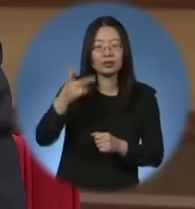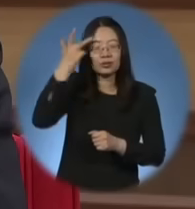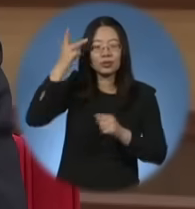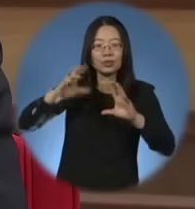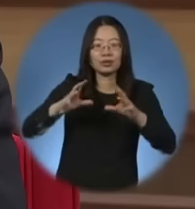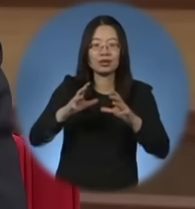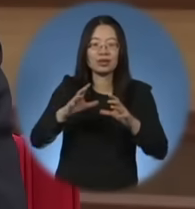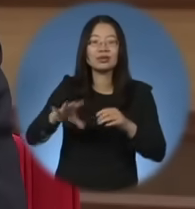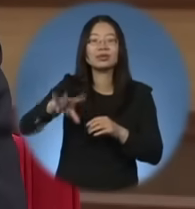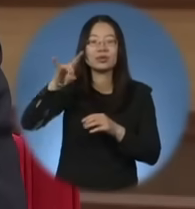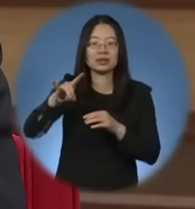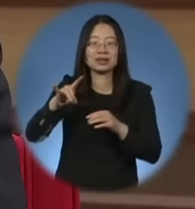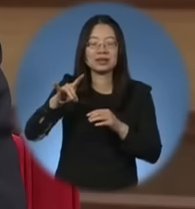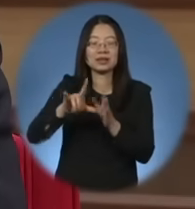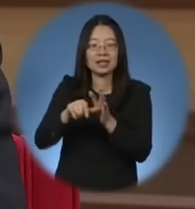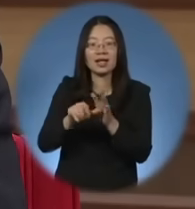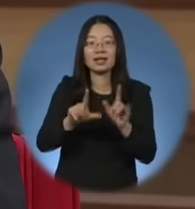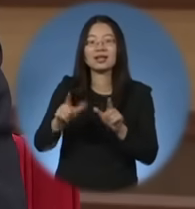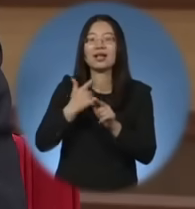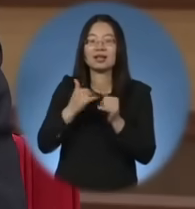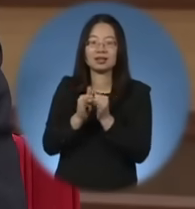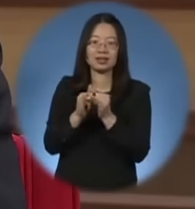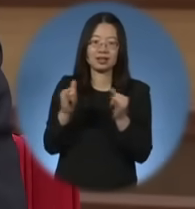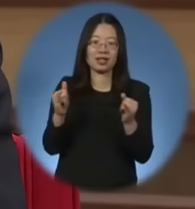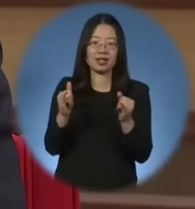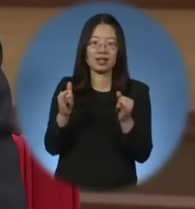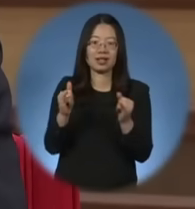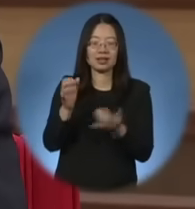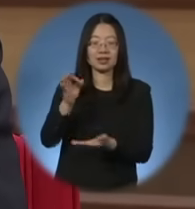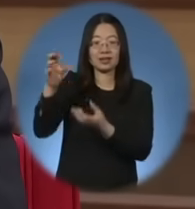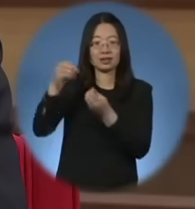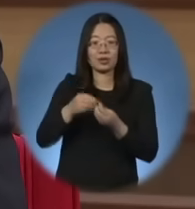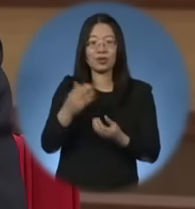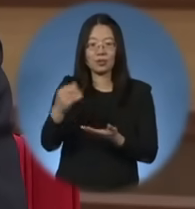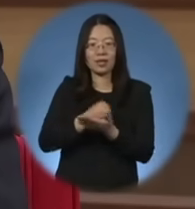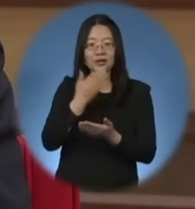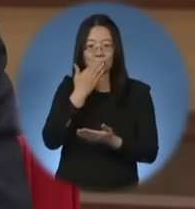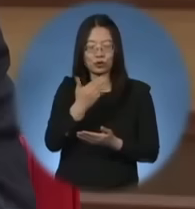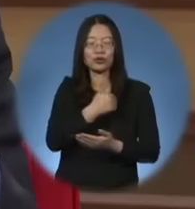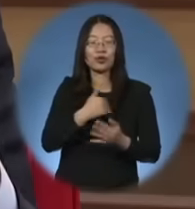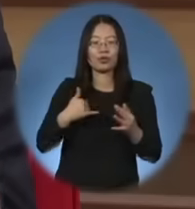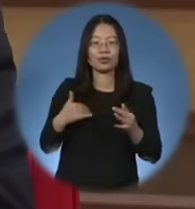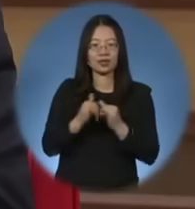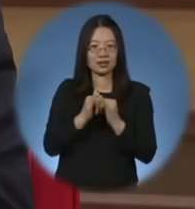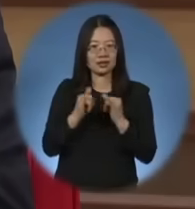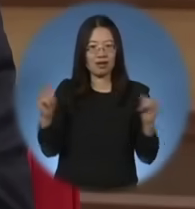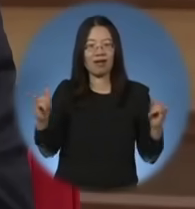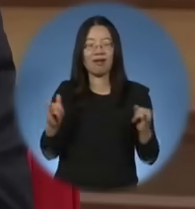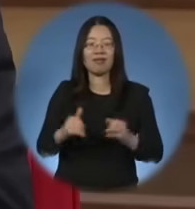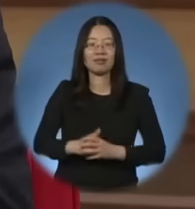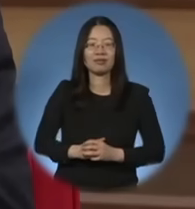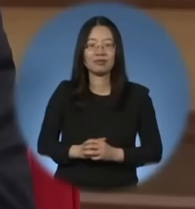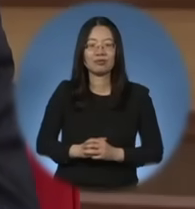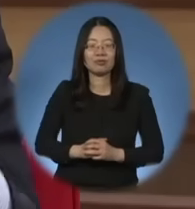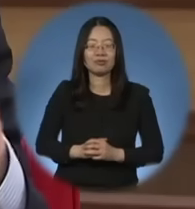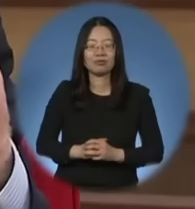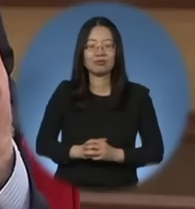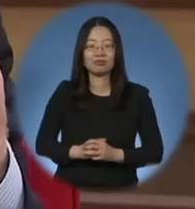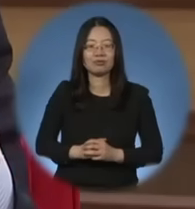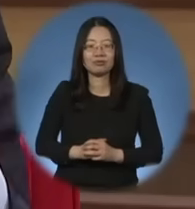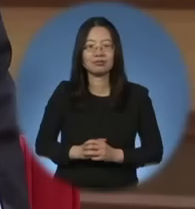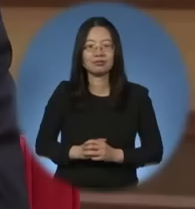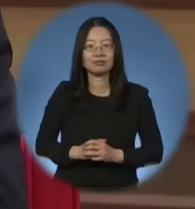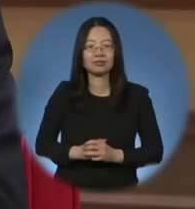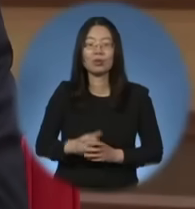조선 저 초기에 사는 사람들이에요 재산을 상속받을 수 있었던 요유 있는 사람들이니까 공부